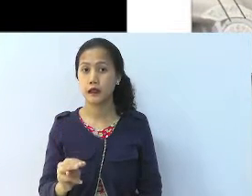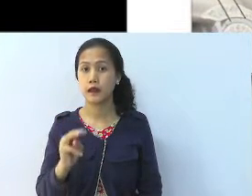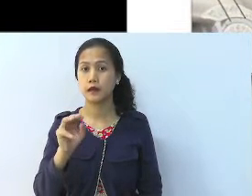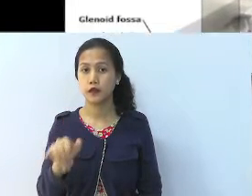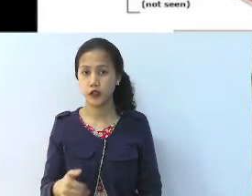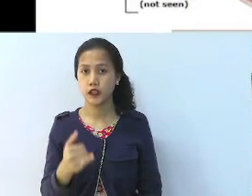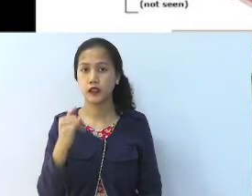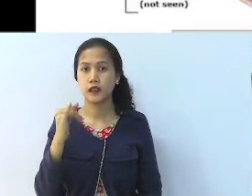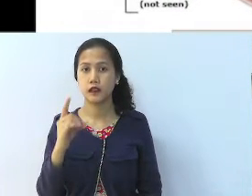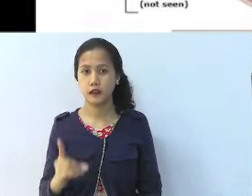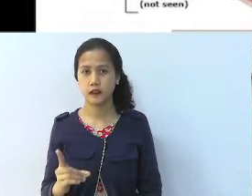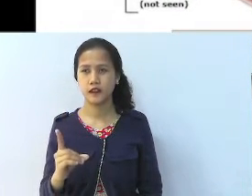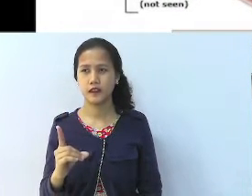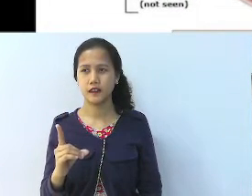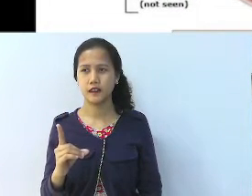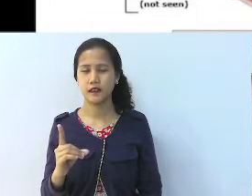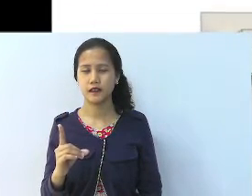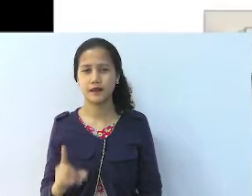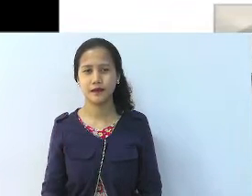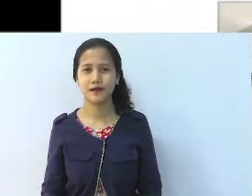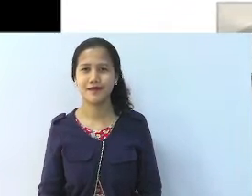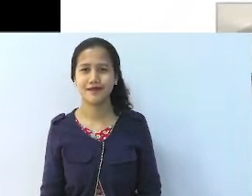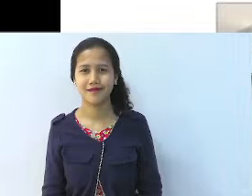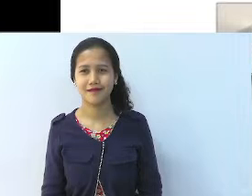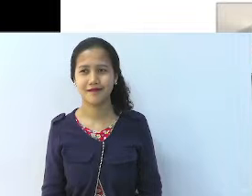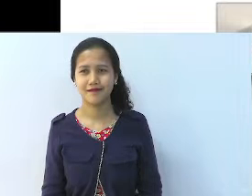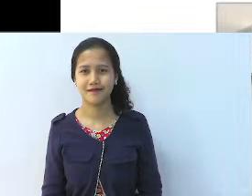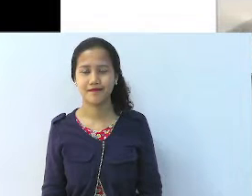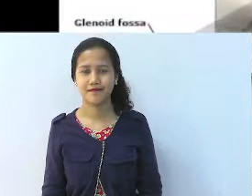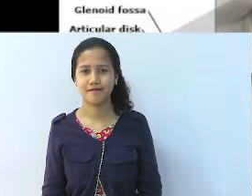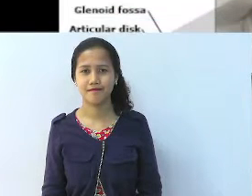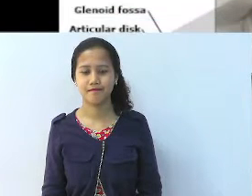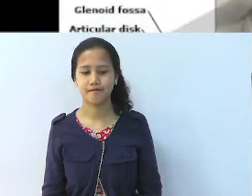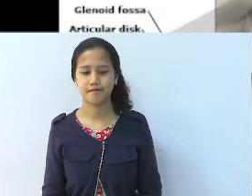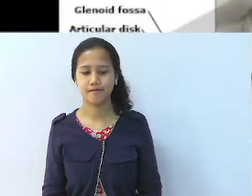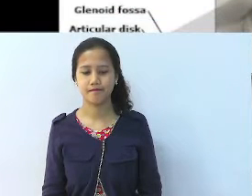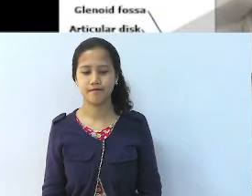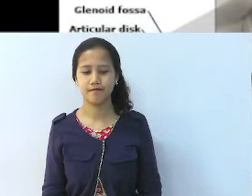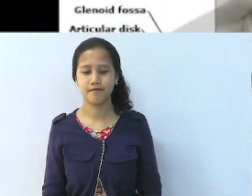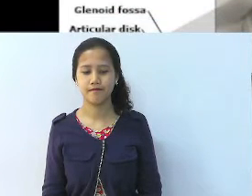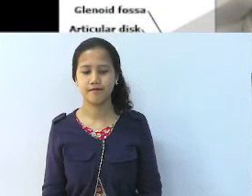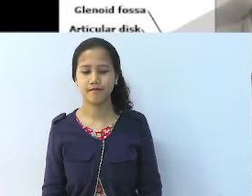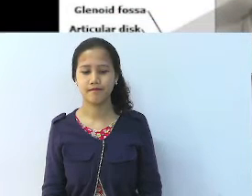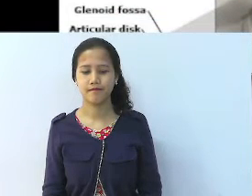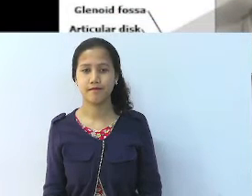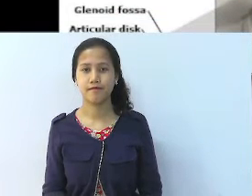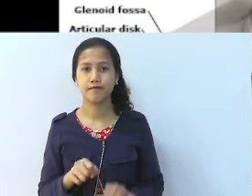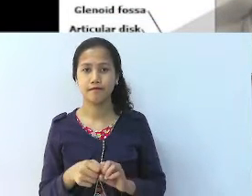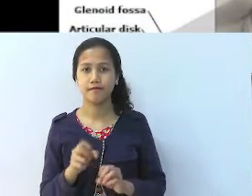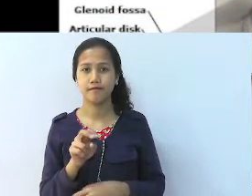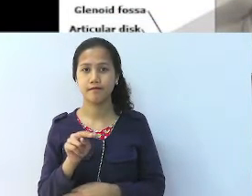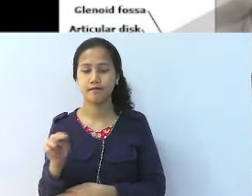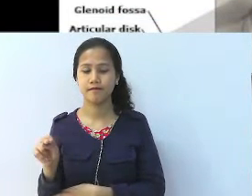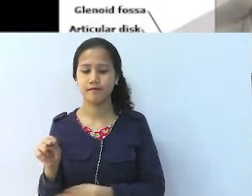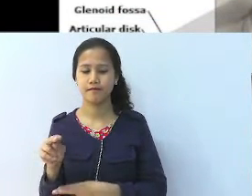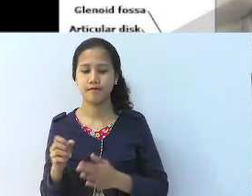ma-relax yung mga muscles natin. I-massage po natin yung mga muscles natin na involved po